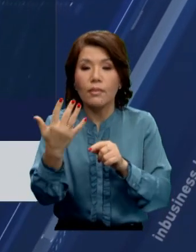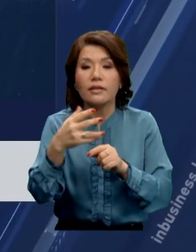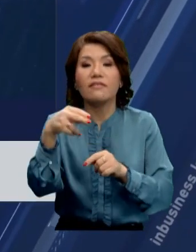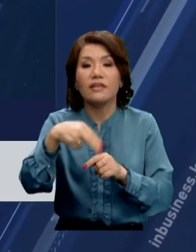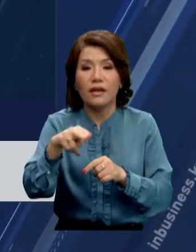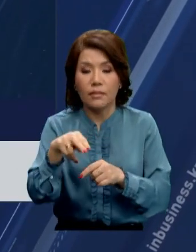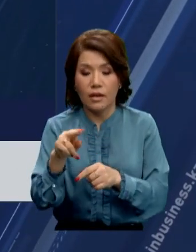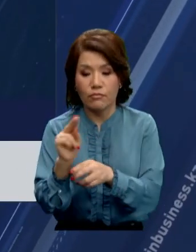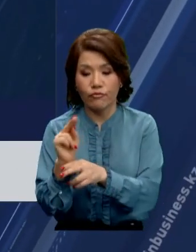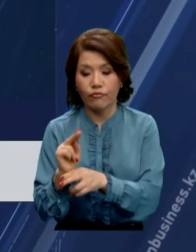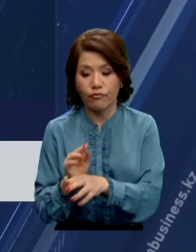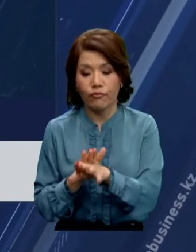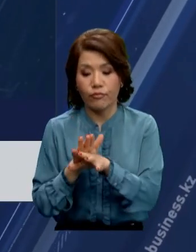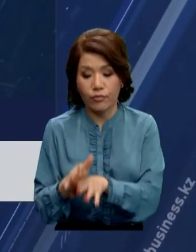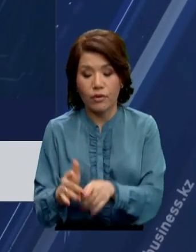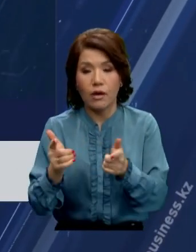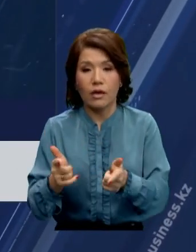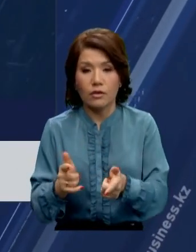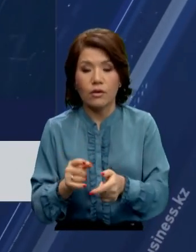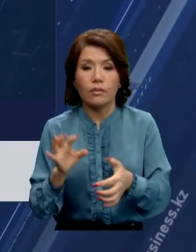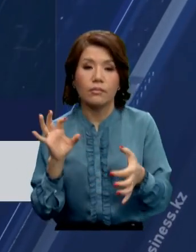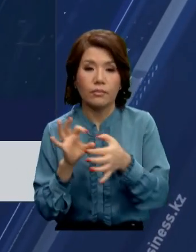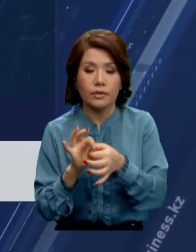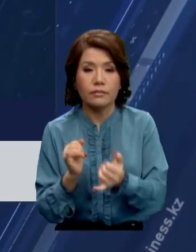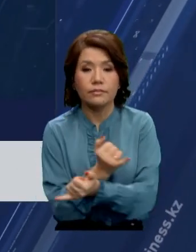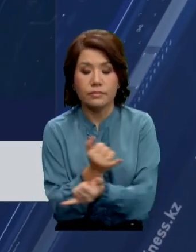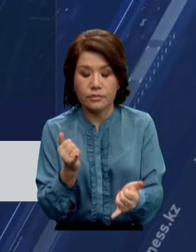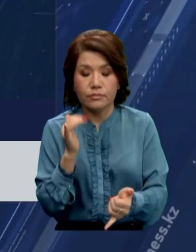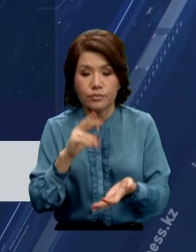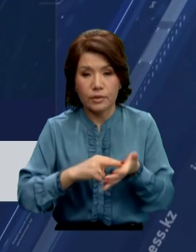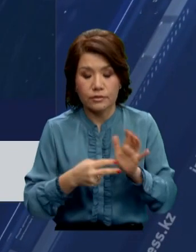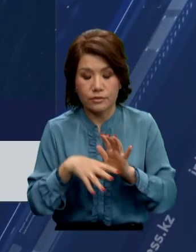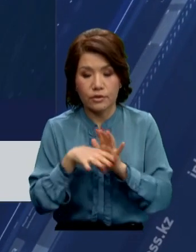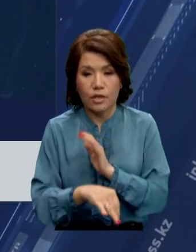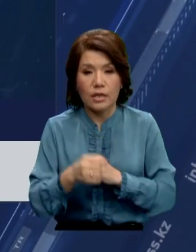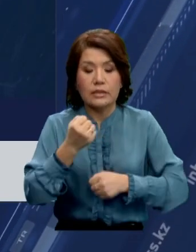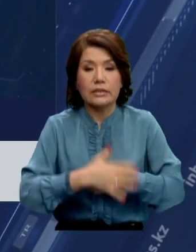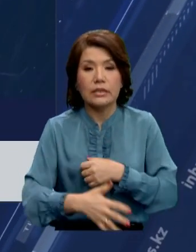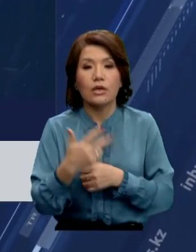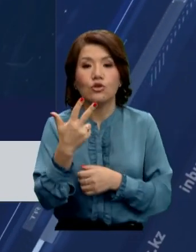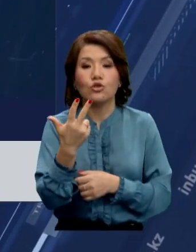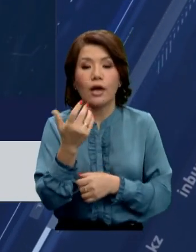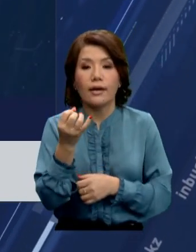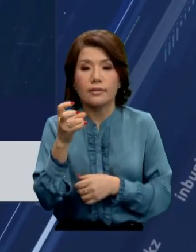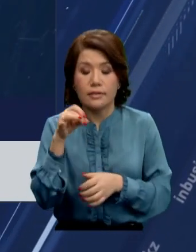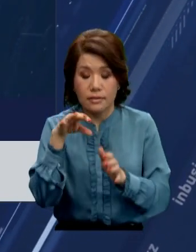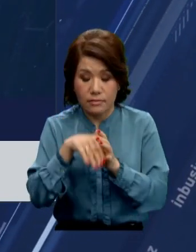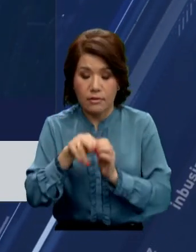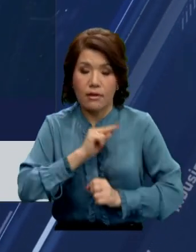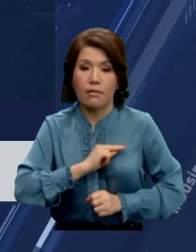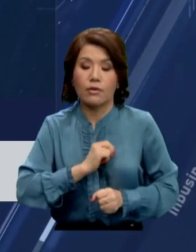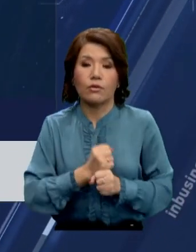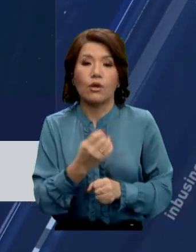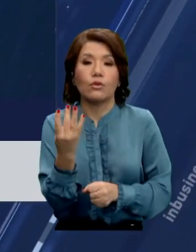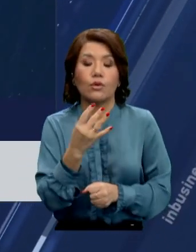декабря. 5-ші қазандық 5-ші желтоқсан күні қосылады деп жоспарлап отырмыз. Қазір орталықтағы 3 жылу беру қазаны жұмыс істеп тұр. 4-ші